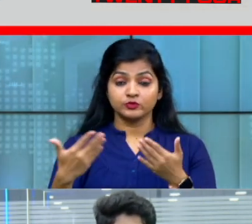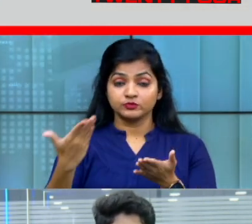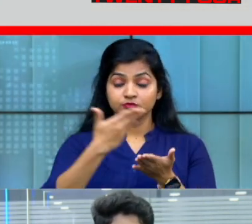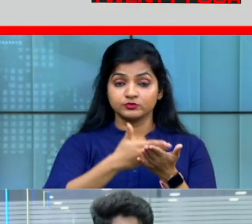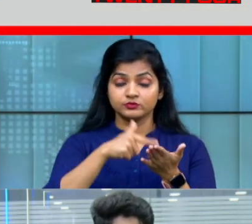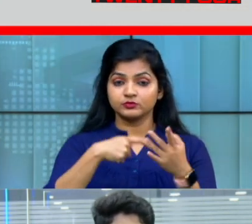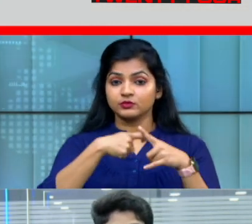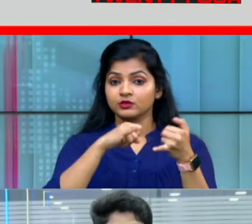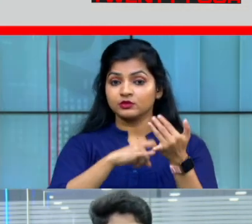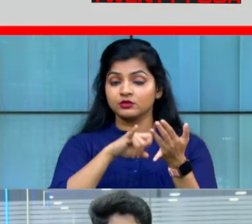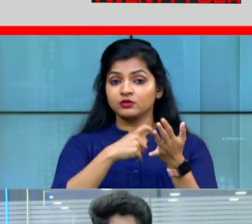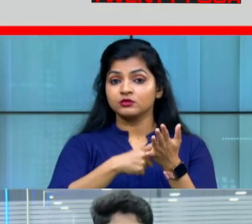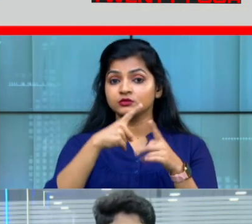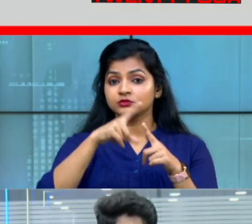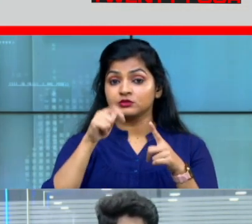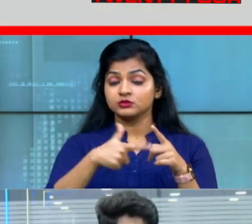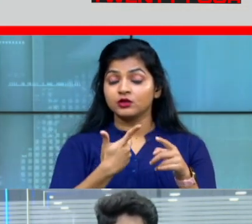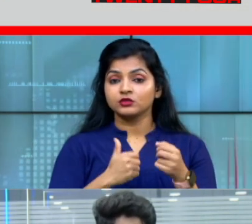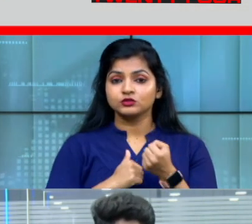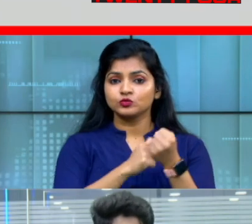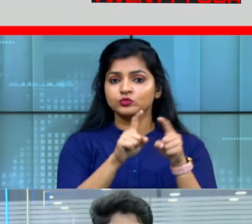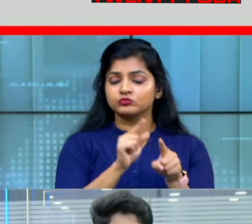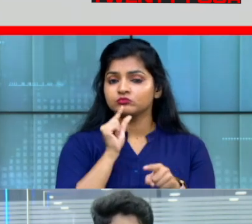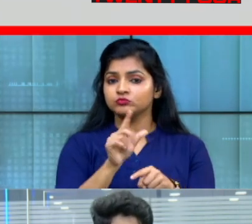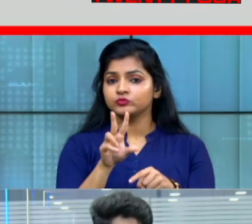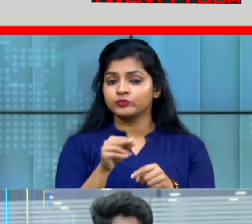KSRTCക്ക് അനുകൂലമായിട്ടൊരു വിധിയല്ല സ്വീകരിച്ചത്. മറിച്ച്